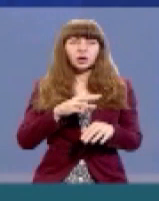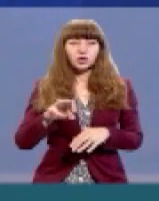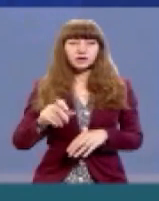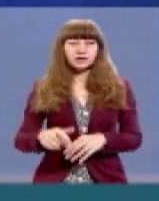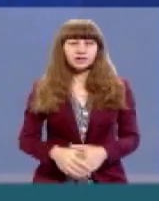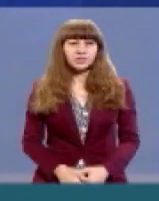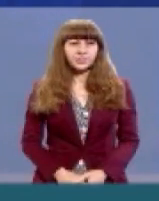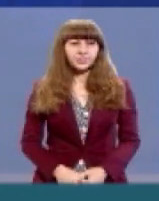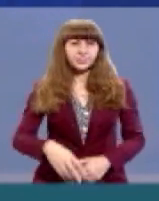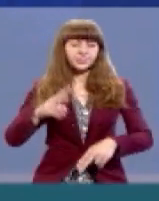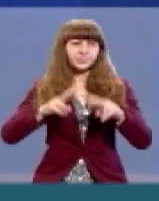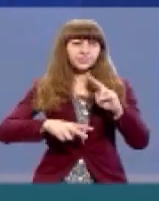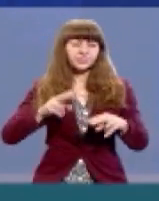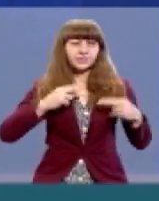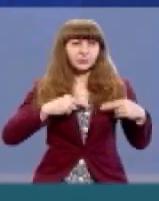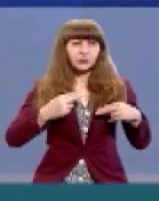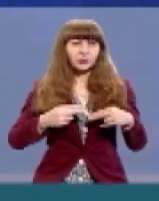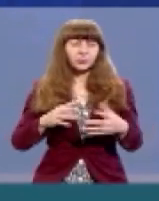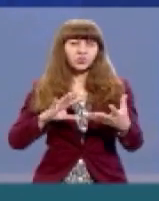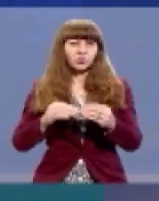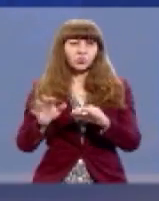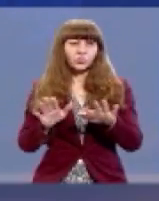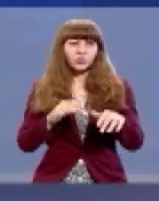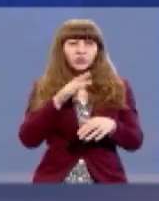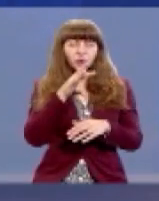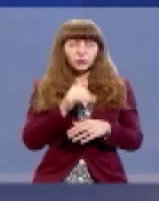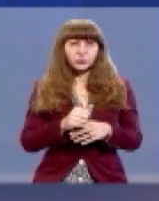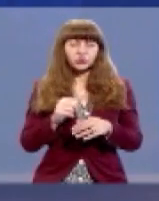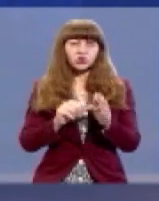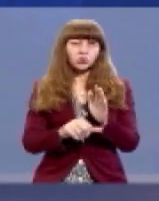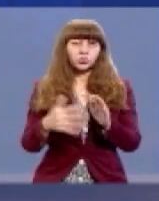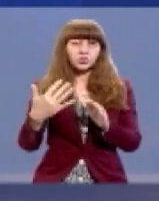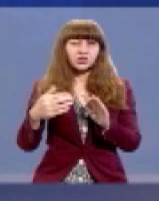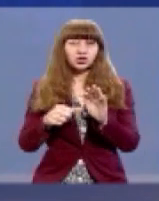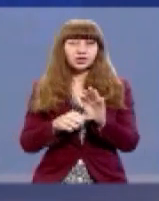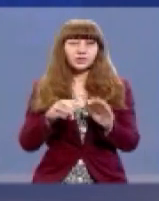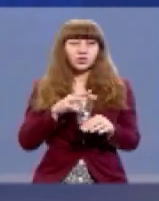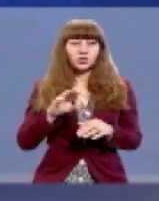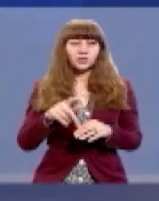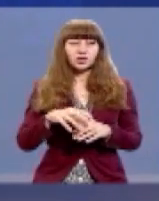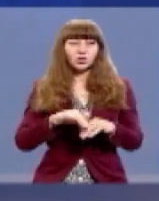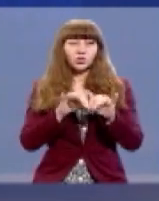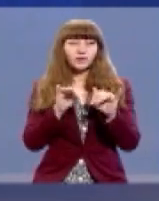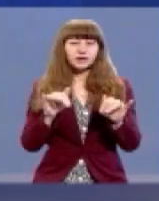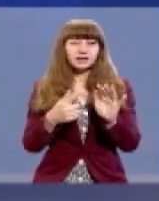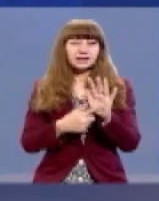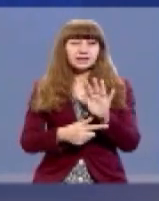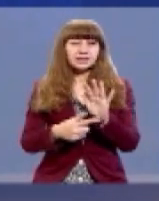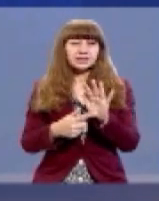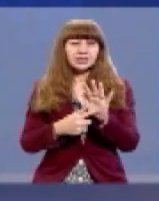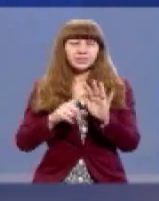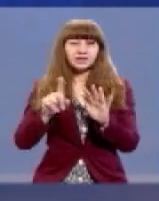Объемы строительных работ за отчетный период выполнены в сумме 656 миллиона тенге с ростом на